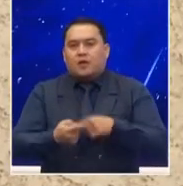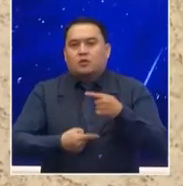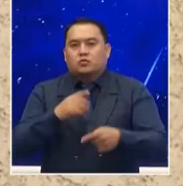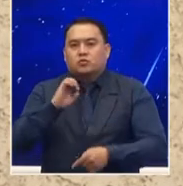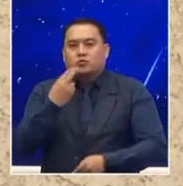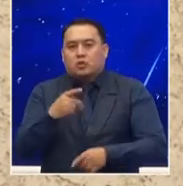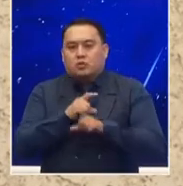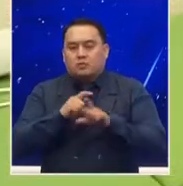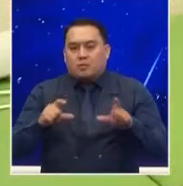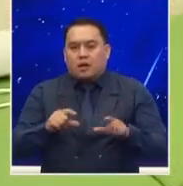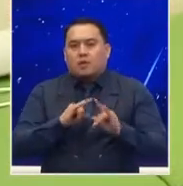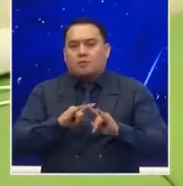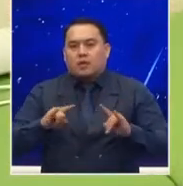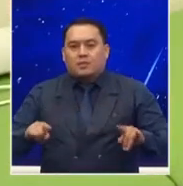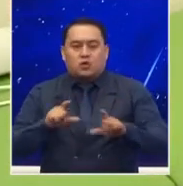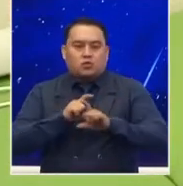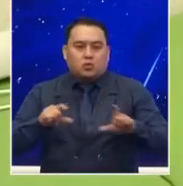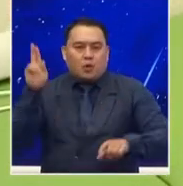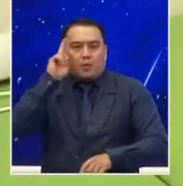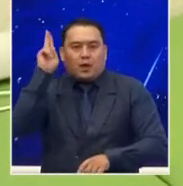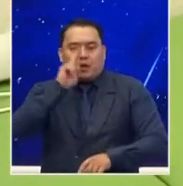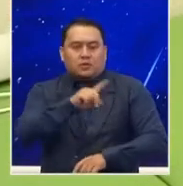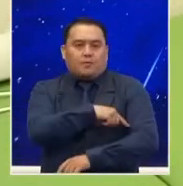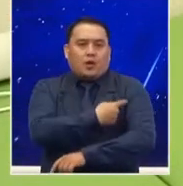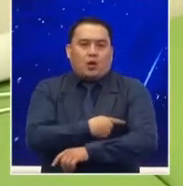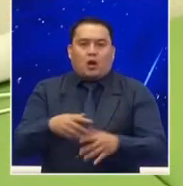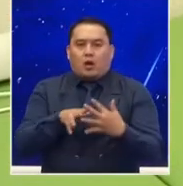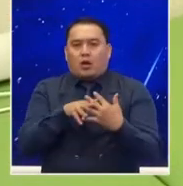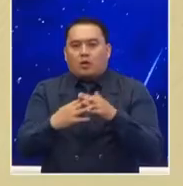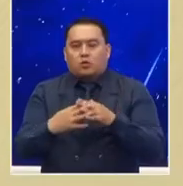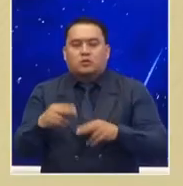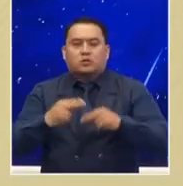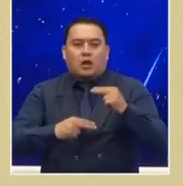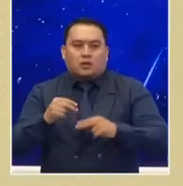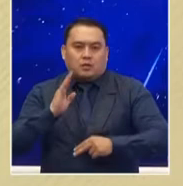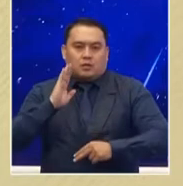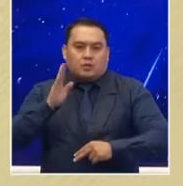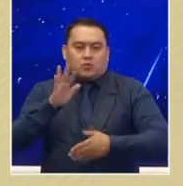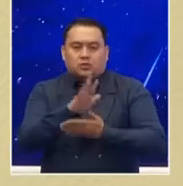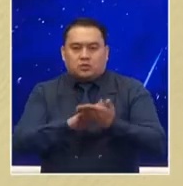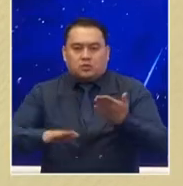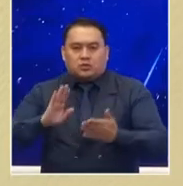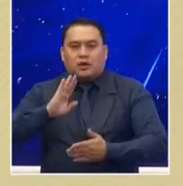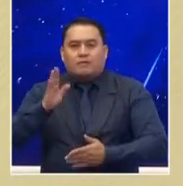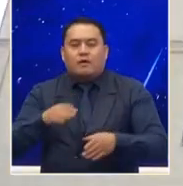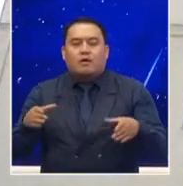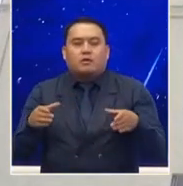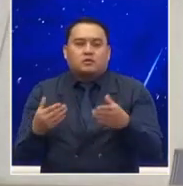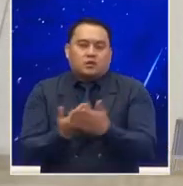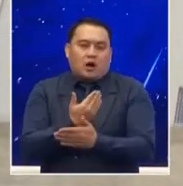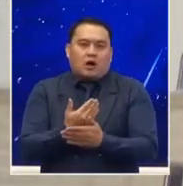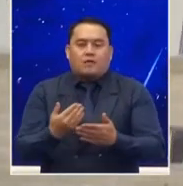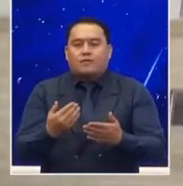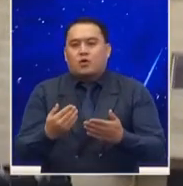әлеуметтік саладағы балабақша, мектеп пен фельдшерлік пункт және ауылдық дәрігерлік амбулаториялар салу да жалғасатын болады. ФАПтар жаңа